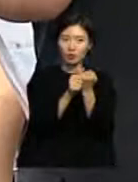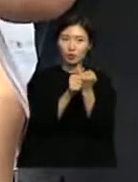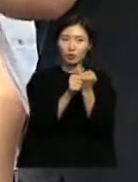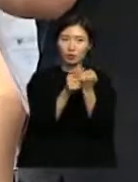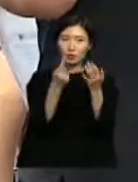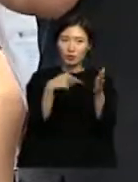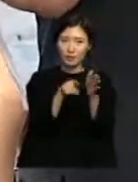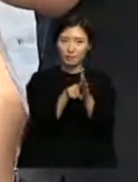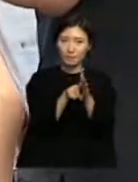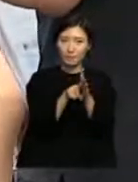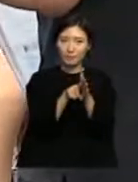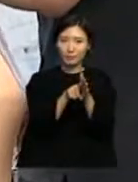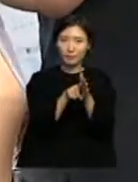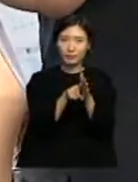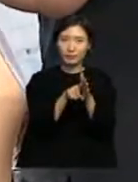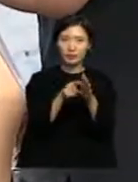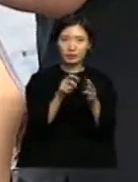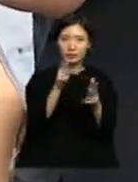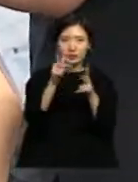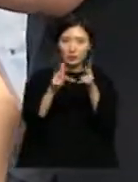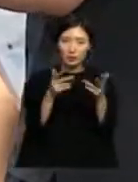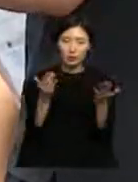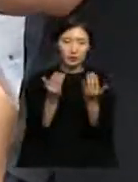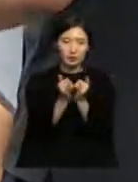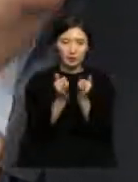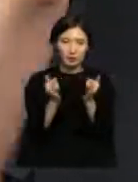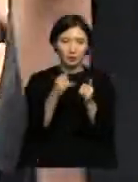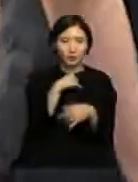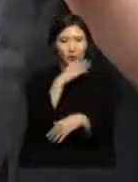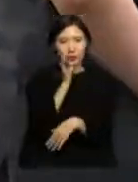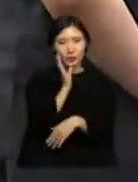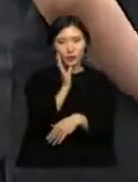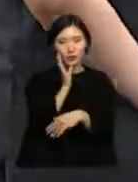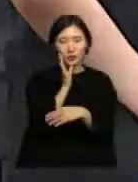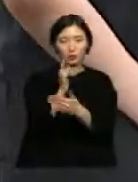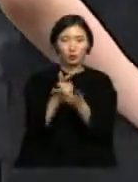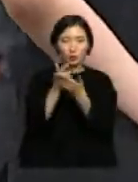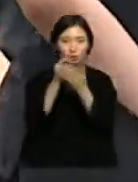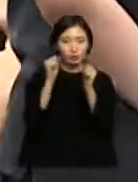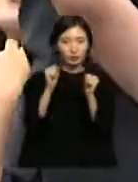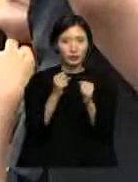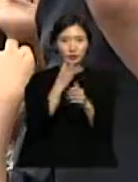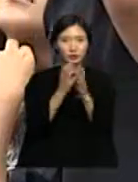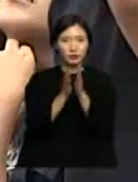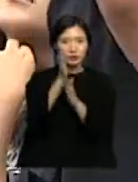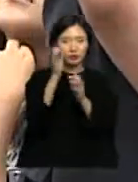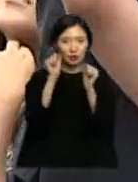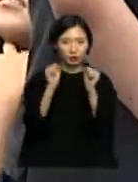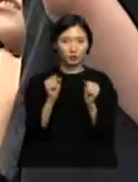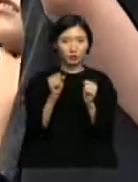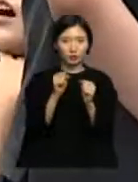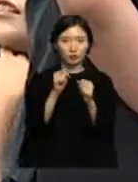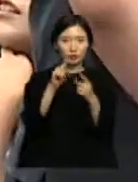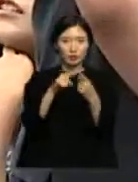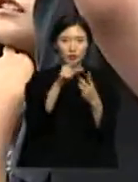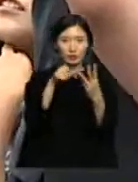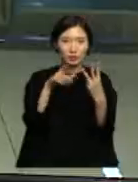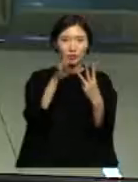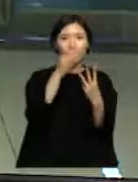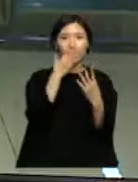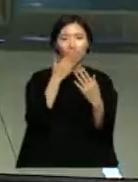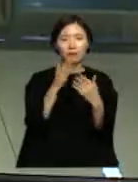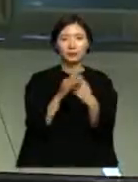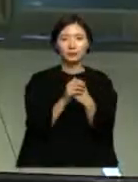주택이고요. 그다음에 산업체 근로자, 그다음에 고령자 위주, 노원구 거주나 서울시 거주 이렇게 선정을 하고